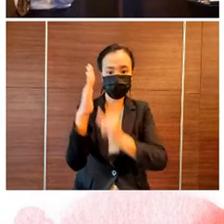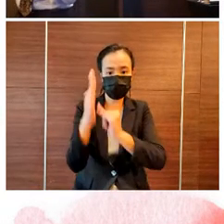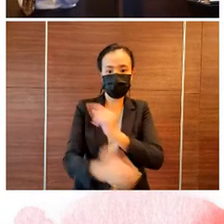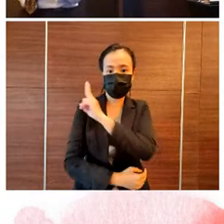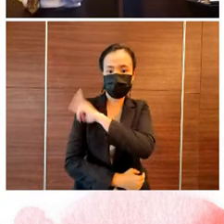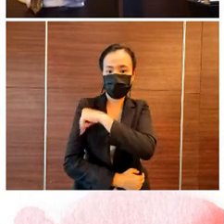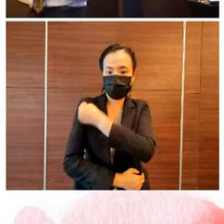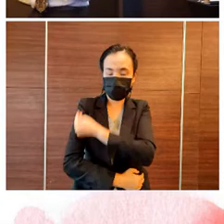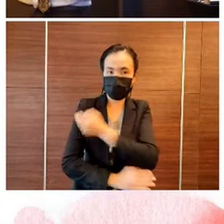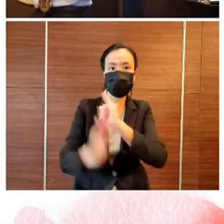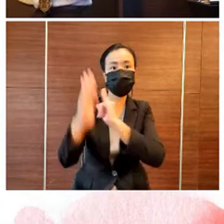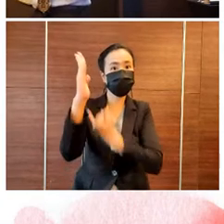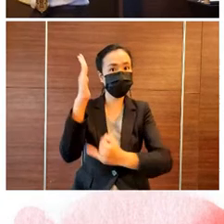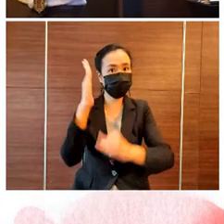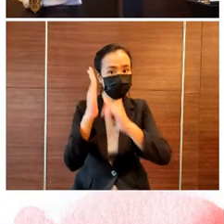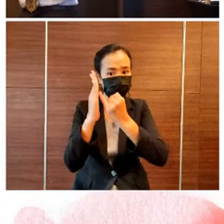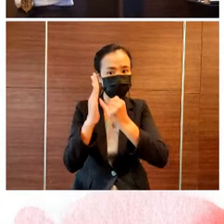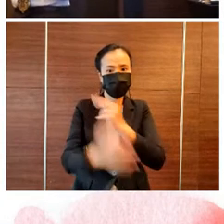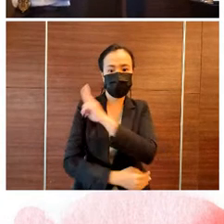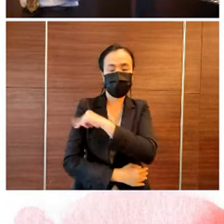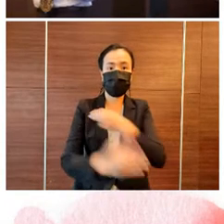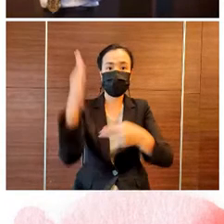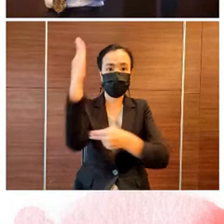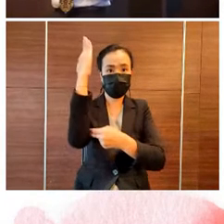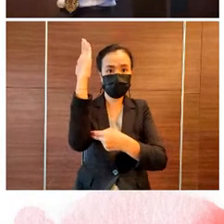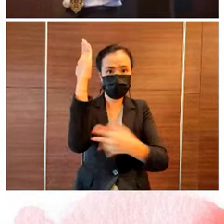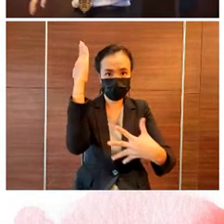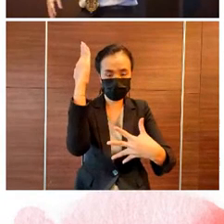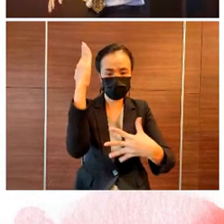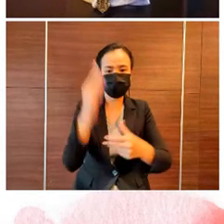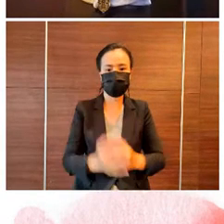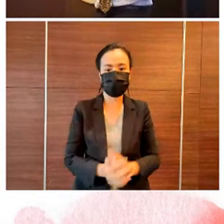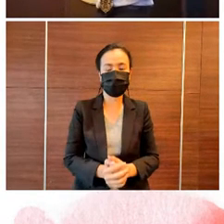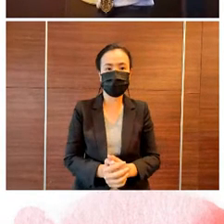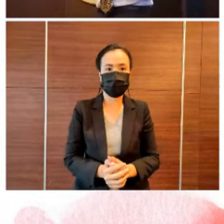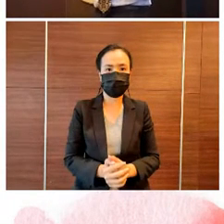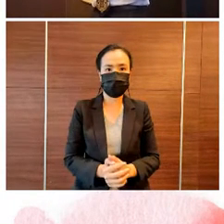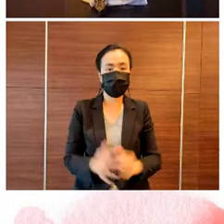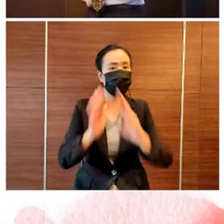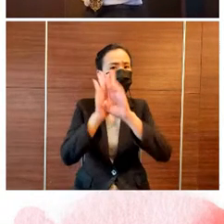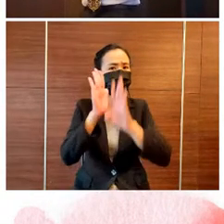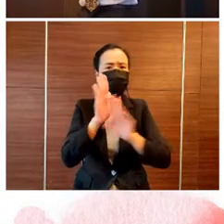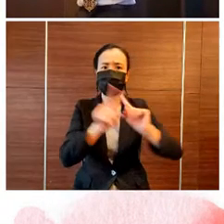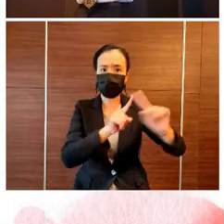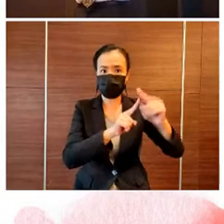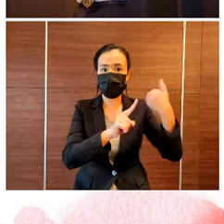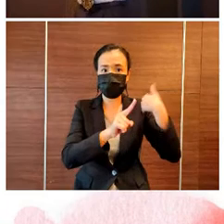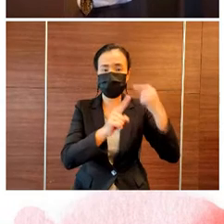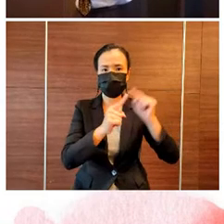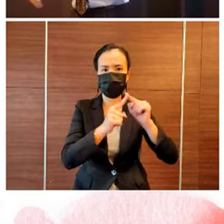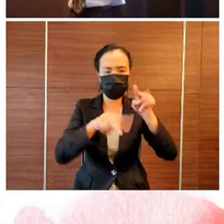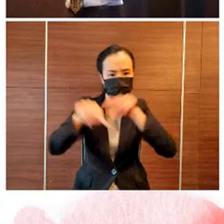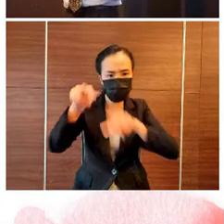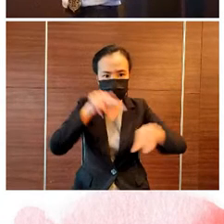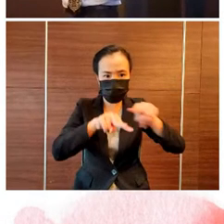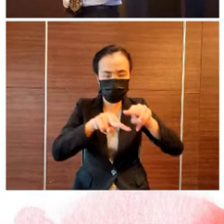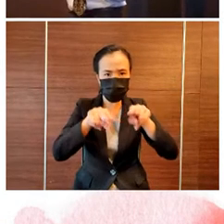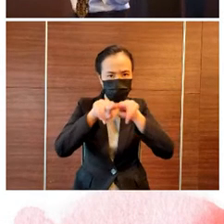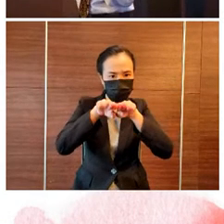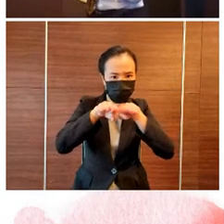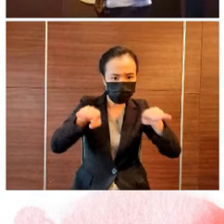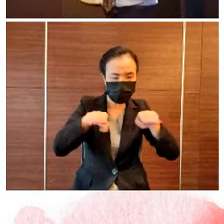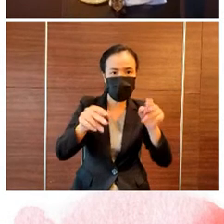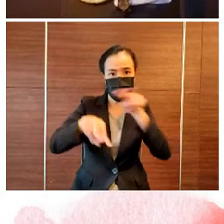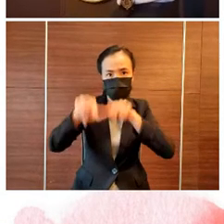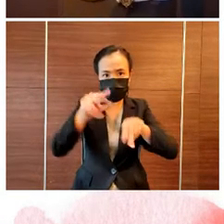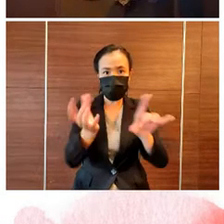ยาบาลประจำจังหวัดนะครับเช่นโรงพยาบาลหาดใหญ่โรงพยาบาลบางละมุงเนี่ยนะครับนะก็จะเป็นตัวควบคุมคุณภาพนะร่